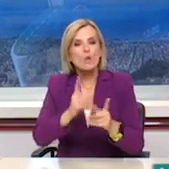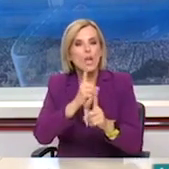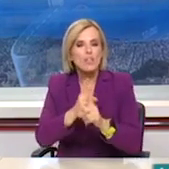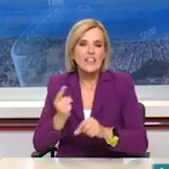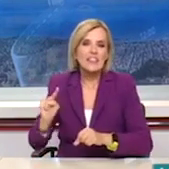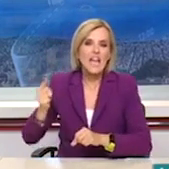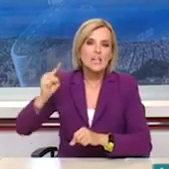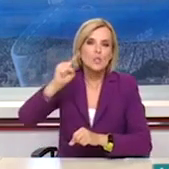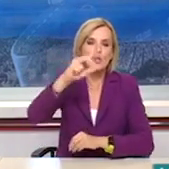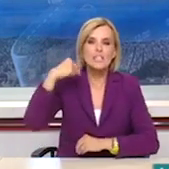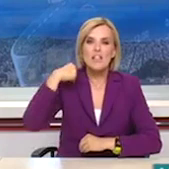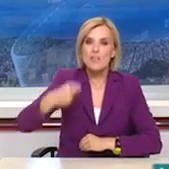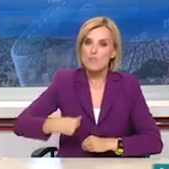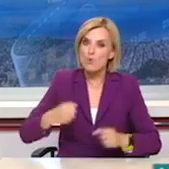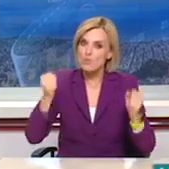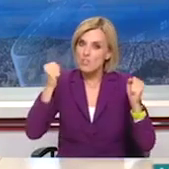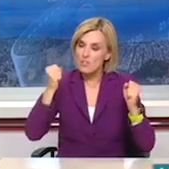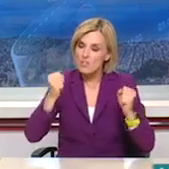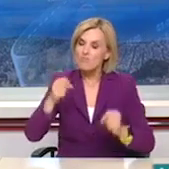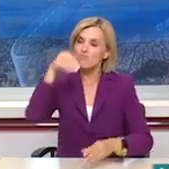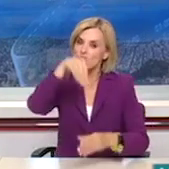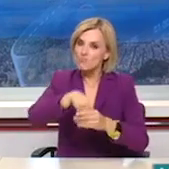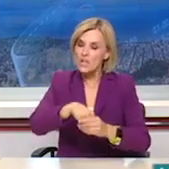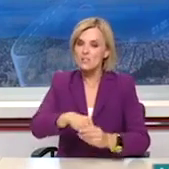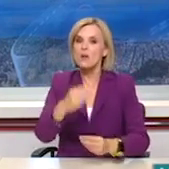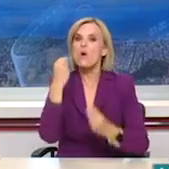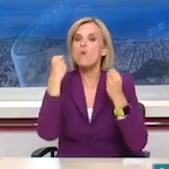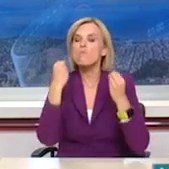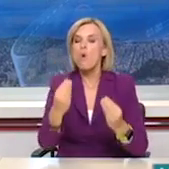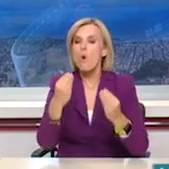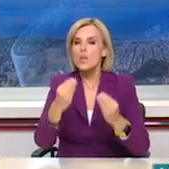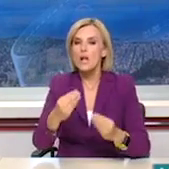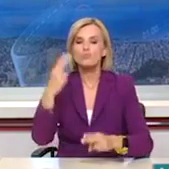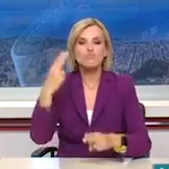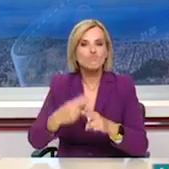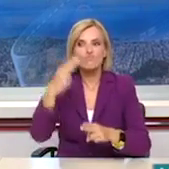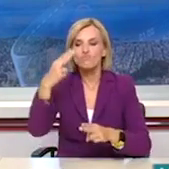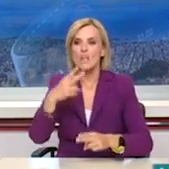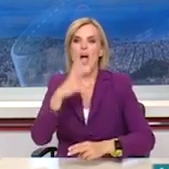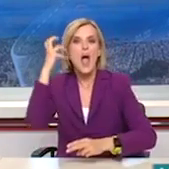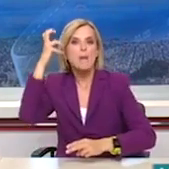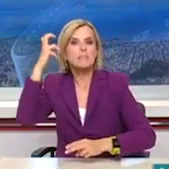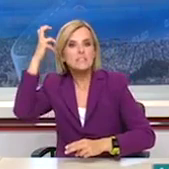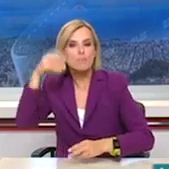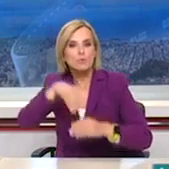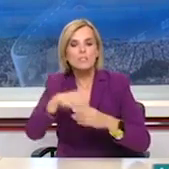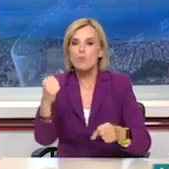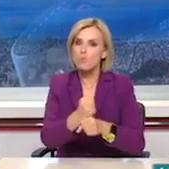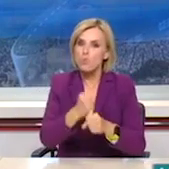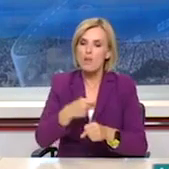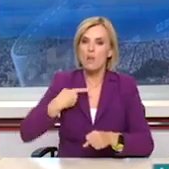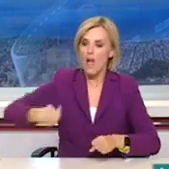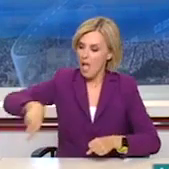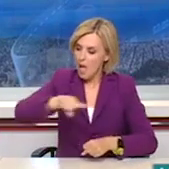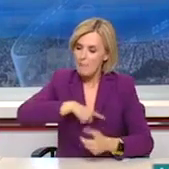Οργανισμού Δημόσιας Υγείας, το οποίο έχει καταπληκτικούς επιστήμονες που ασχολούνται χρόνια με την ταξιδιωτική ιατρική, την κυρία Παυλή και την ομάδα της, και θα